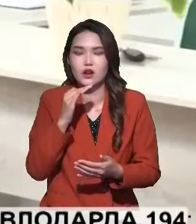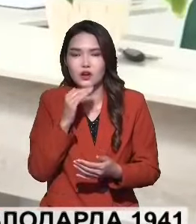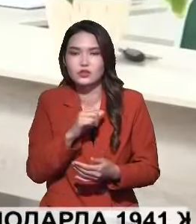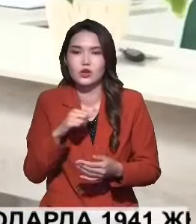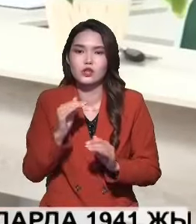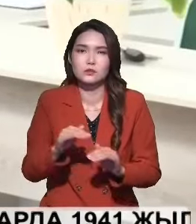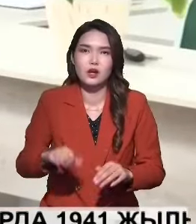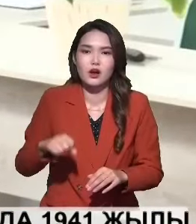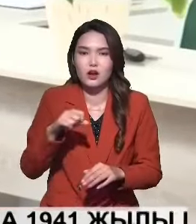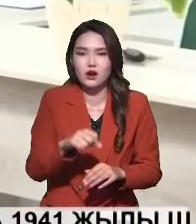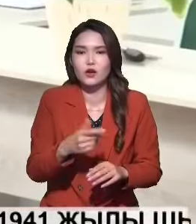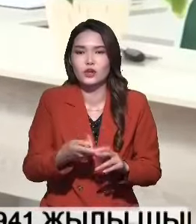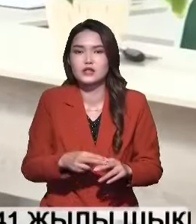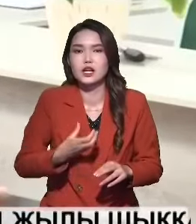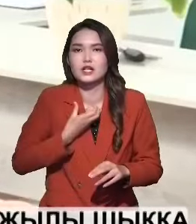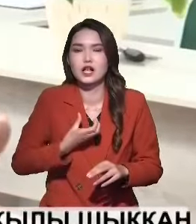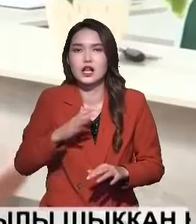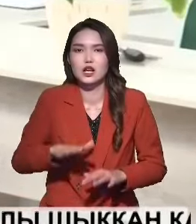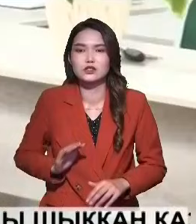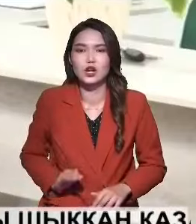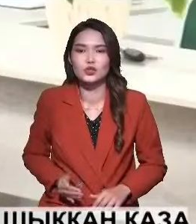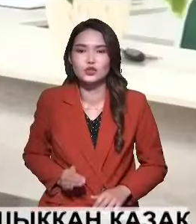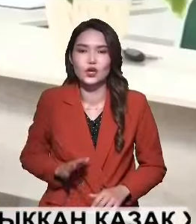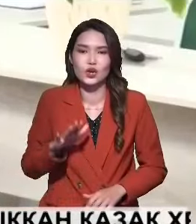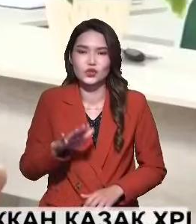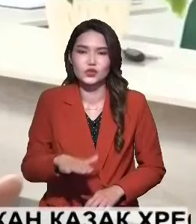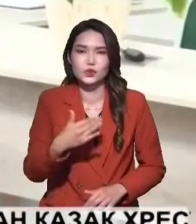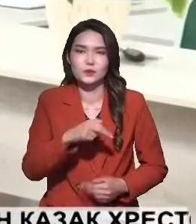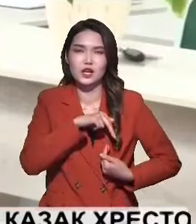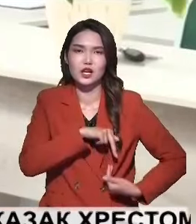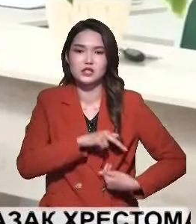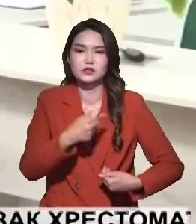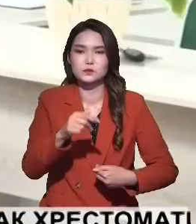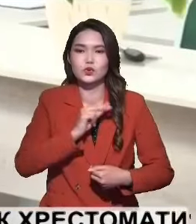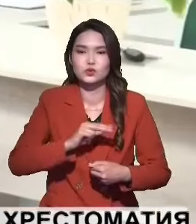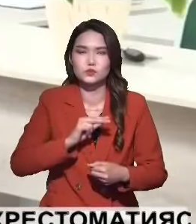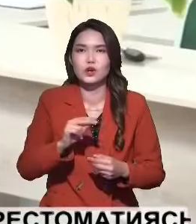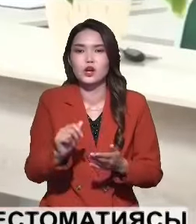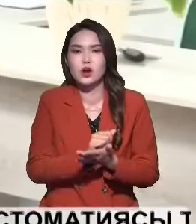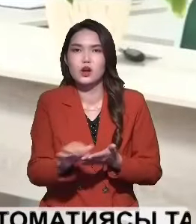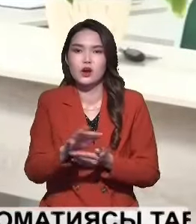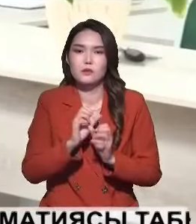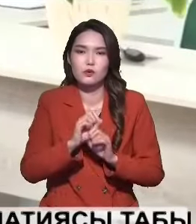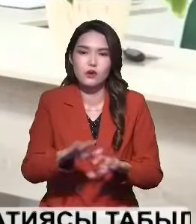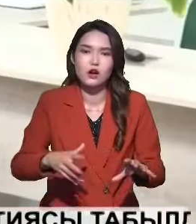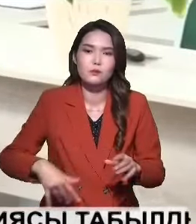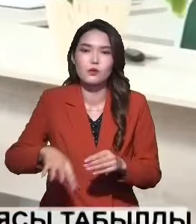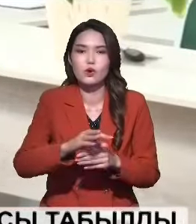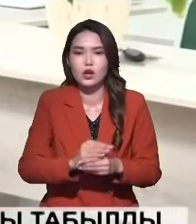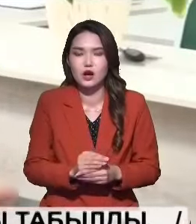кетіп, осы сақтандыру компаниясынан жаңағы выкупная сумма дейміз ғой, сол беріліп жатыр. Соның бәрін көргеннен кейін